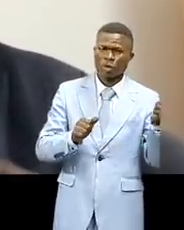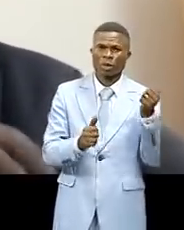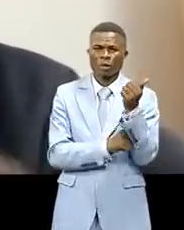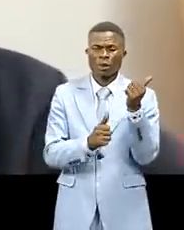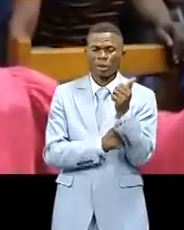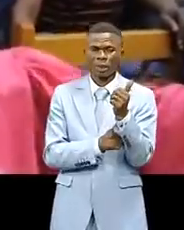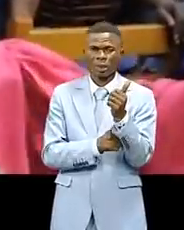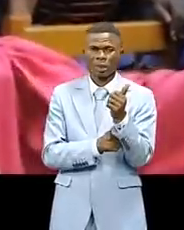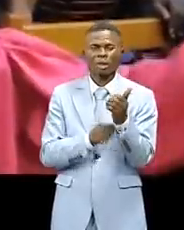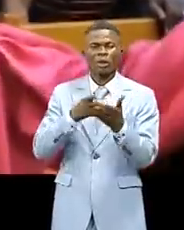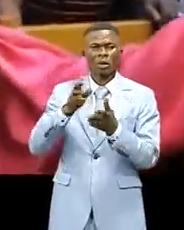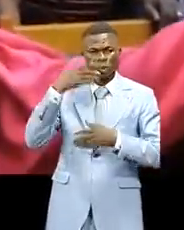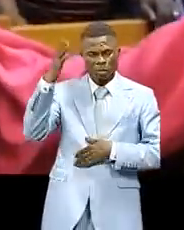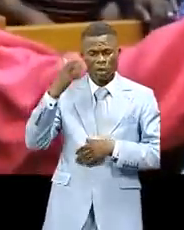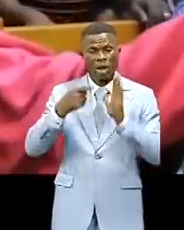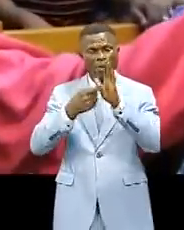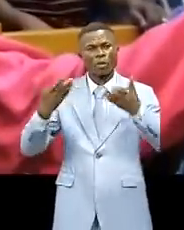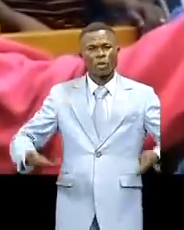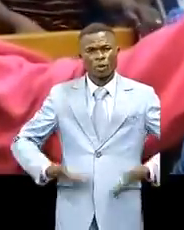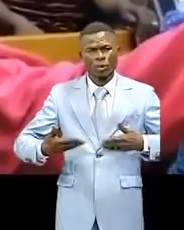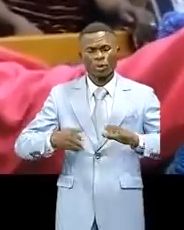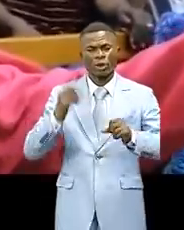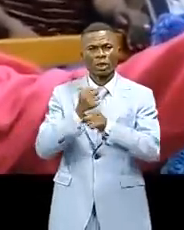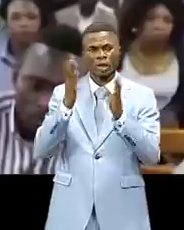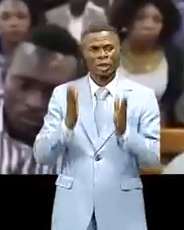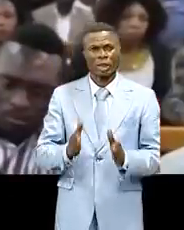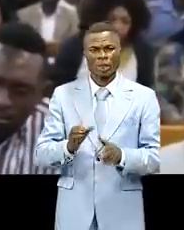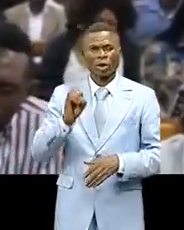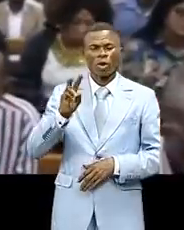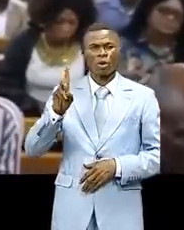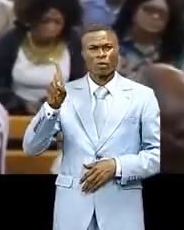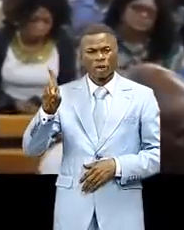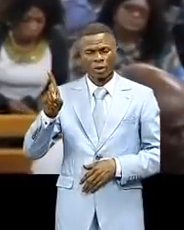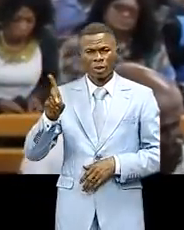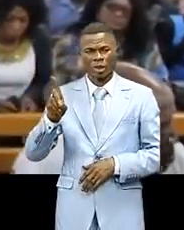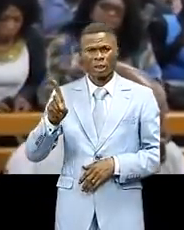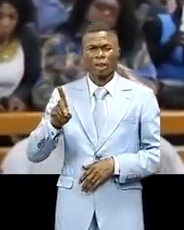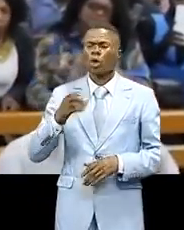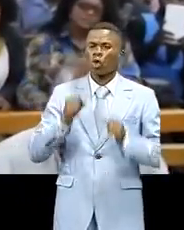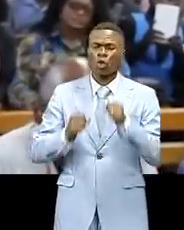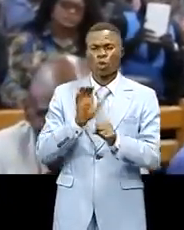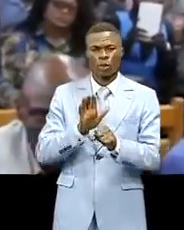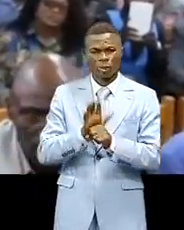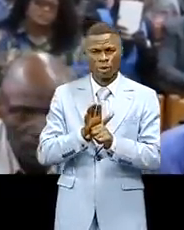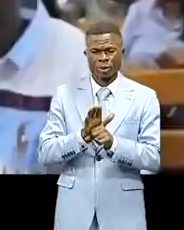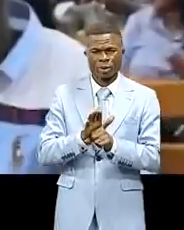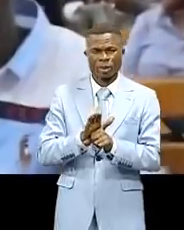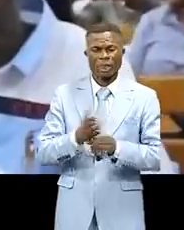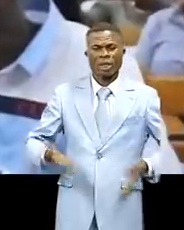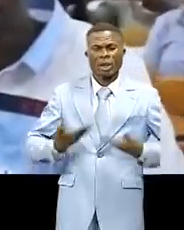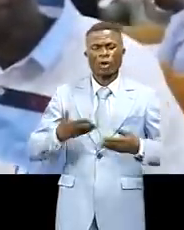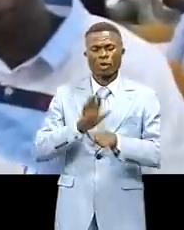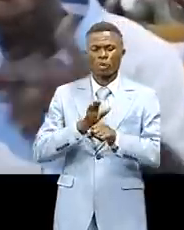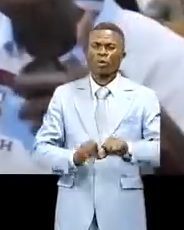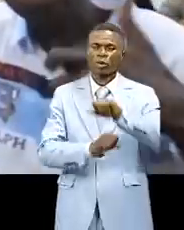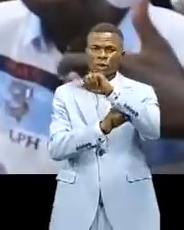liberté expression de joie pour ces personnels de l'ovj hyper motivés qui a salué l'intervention